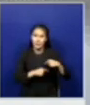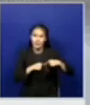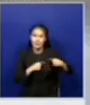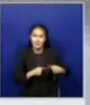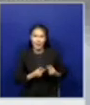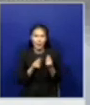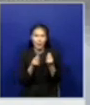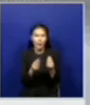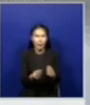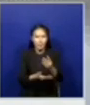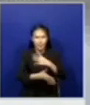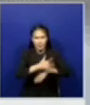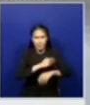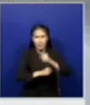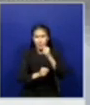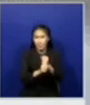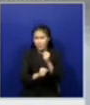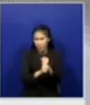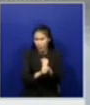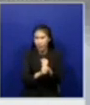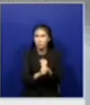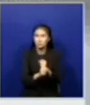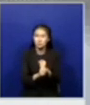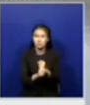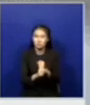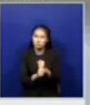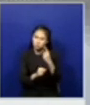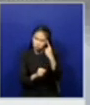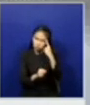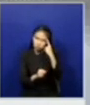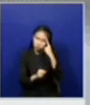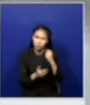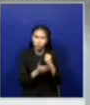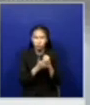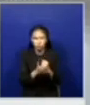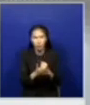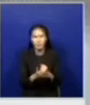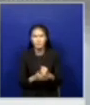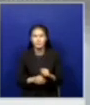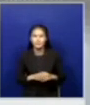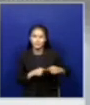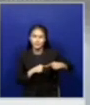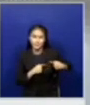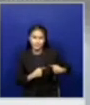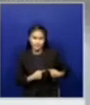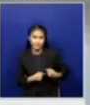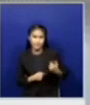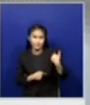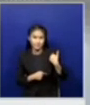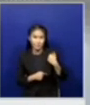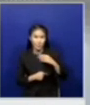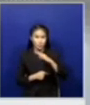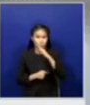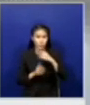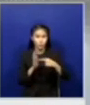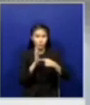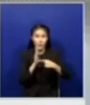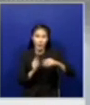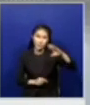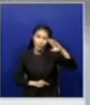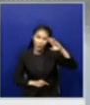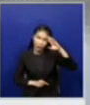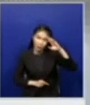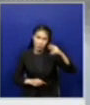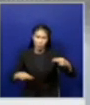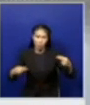ในการปฏิบัติหน้าที่ท่านประธานครับทหารเวลาออกรบยังมี